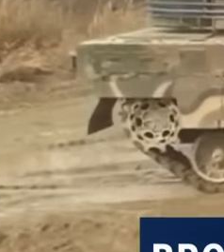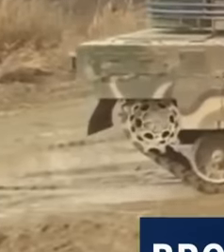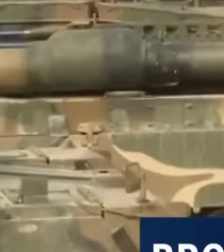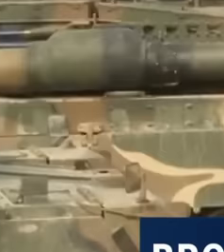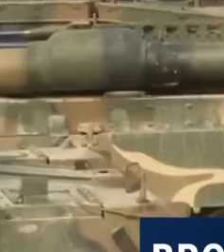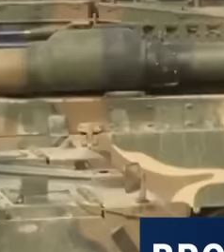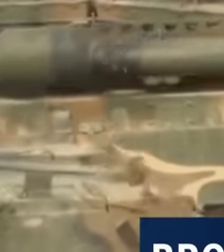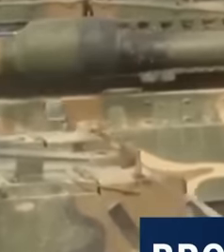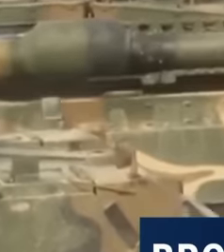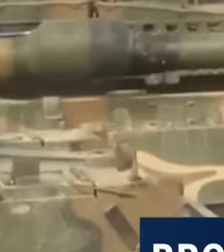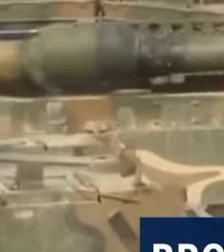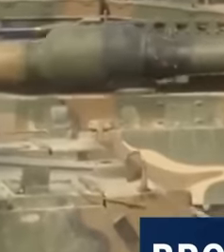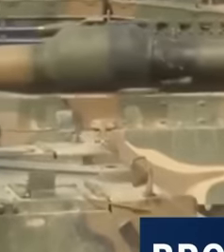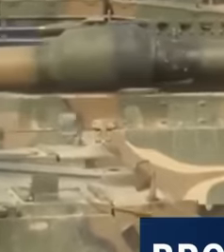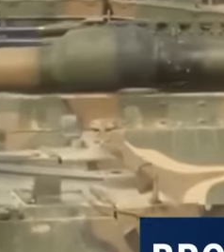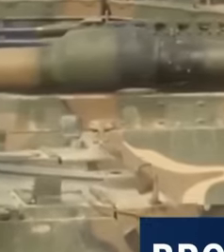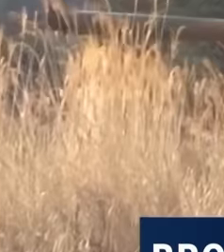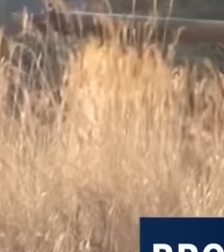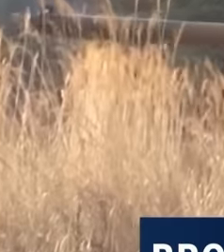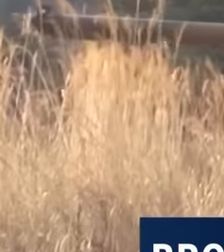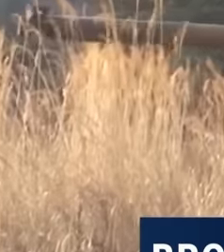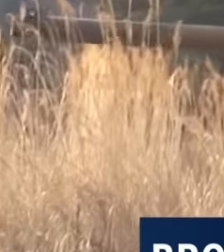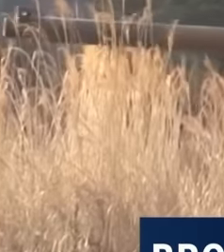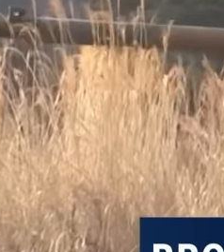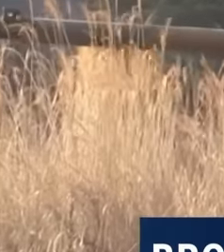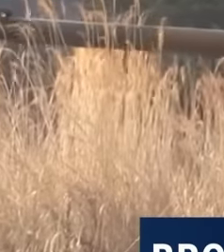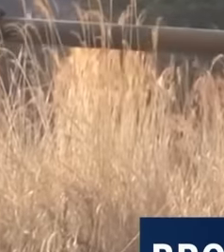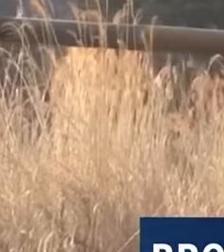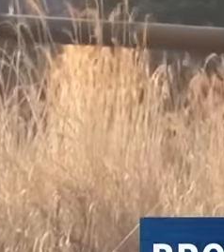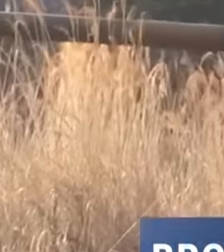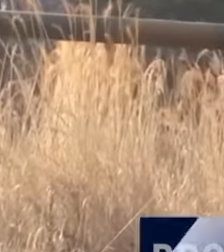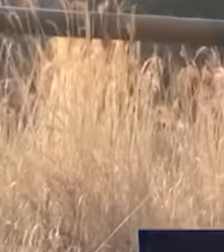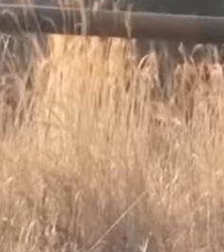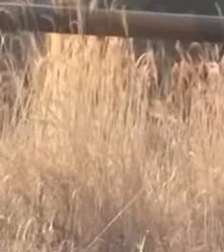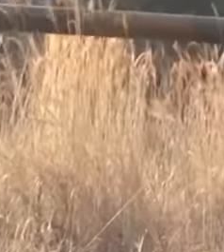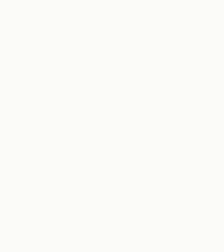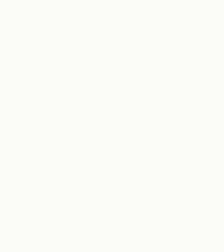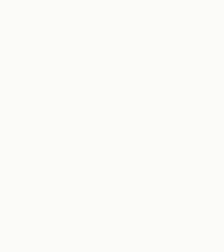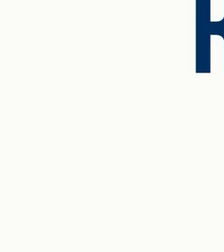będą kolejne czołgi armat chał z Korei mają być produkowane w